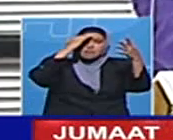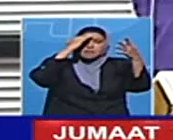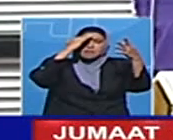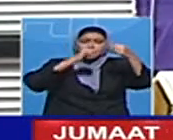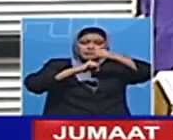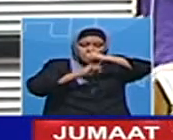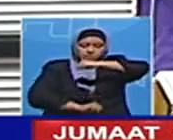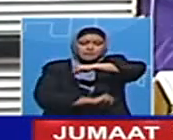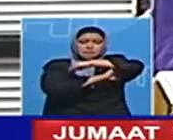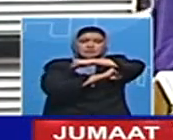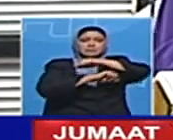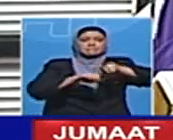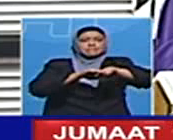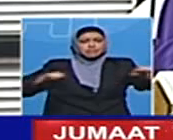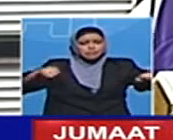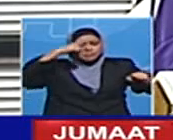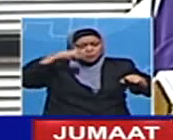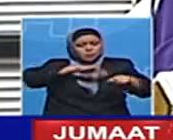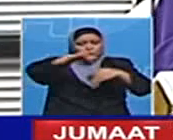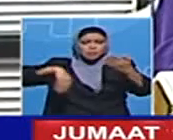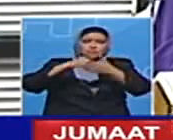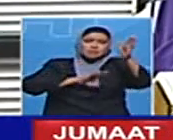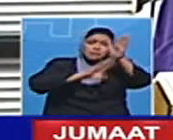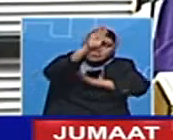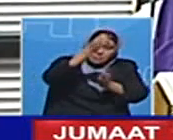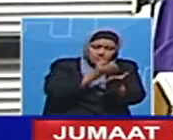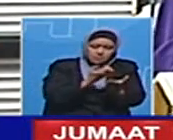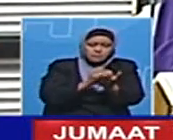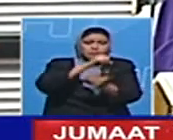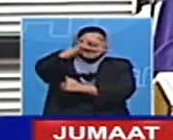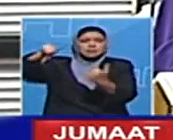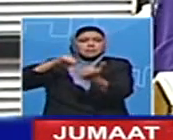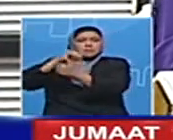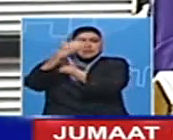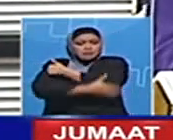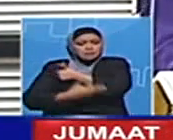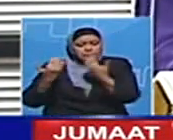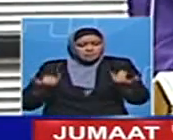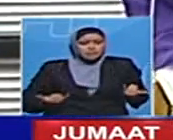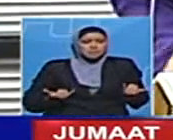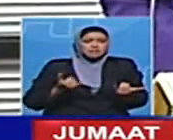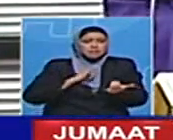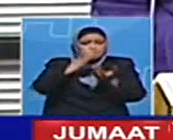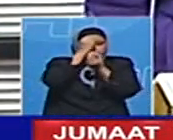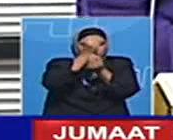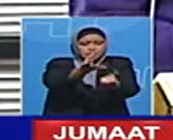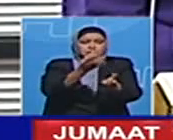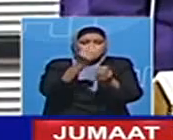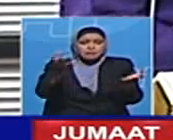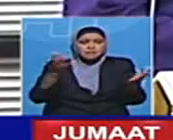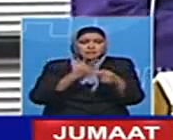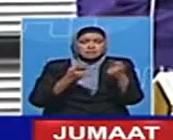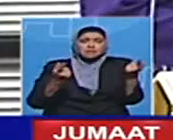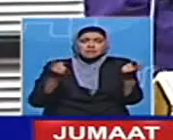merupakan pemangkin pada keseluruhan pembangunan ekonomi dan sosial negara terkini ingin saya maklumkan bahawa